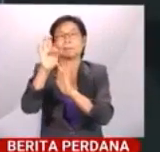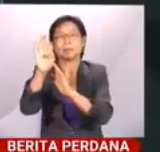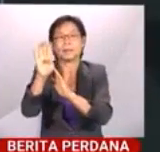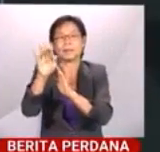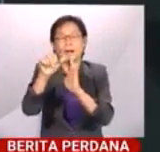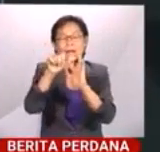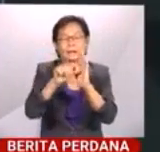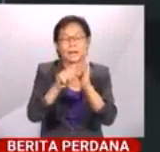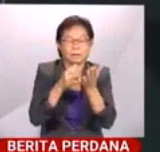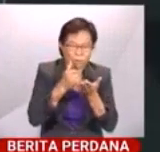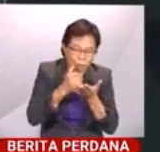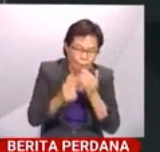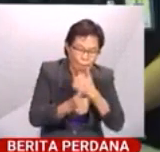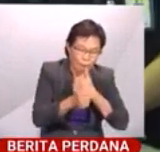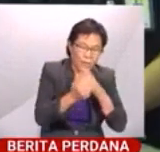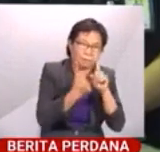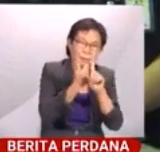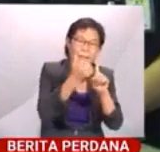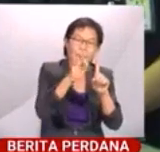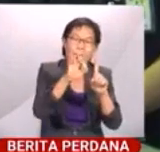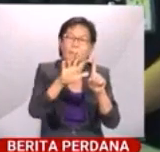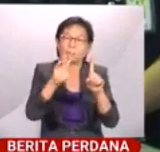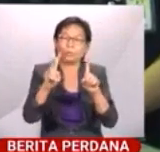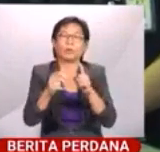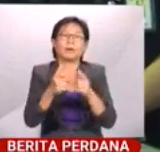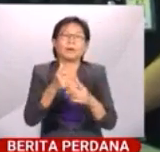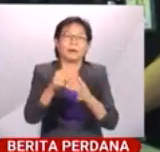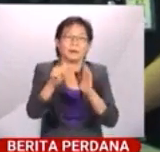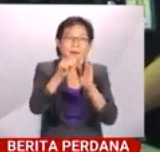Berbahaya 1952, Seksyen 8 Akta Senjata Api